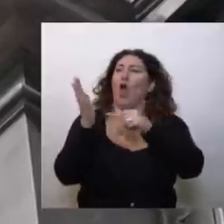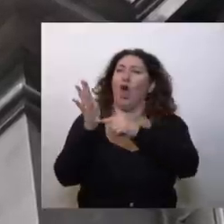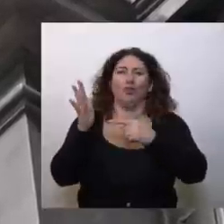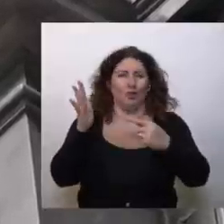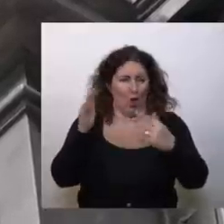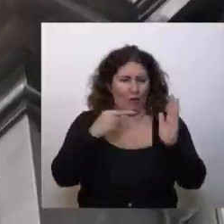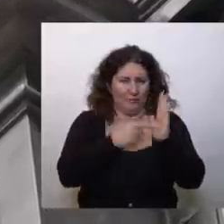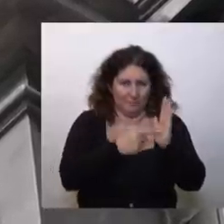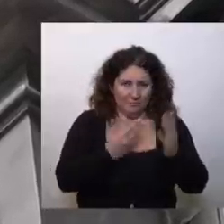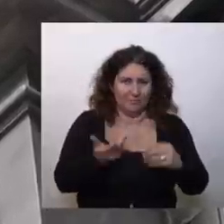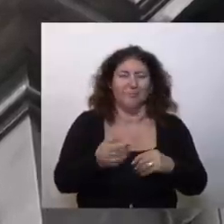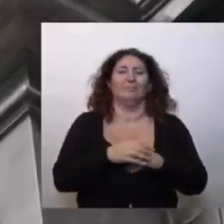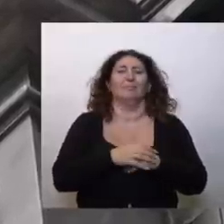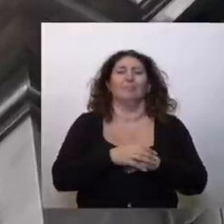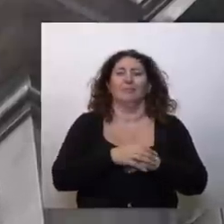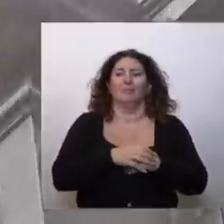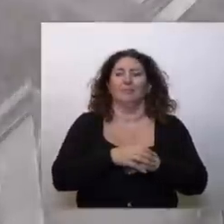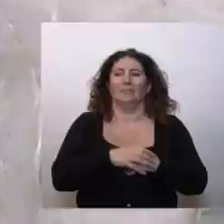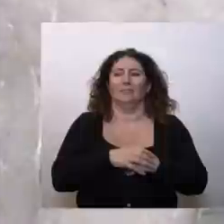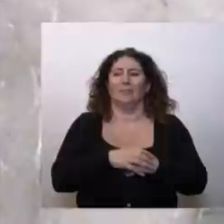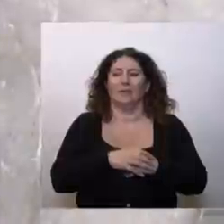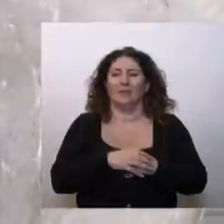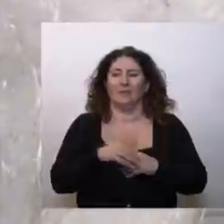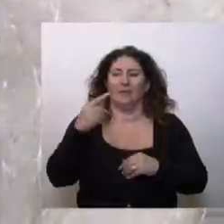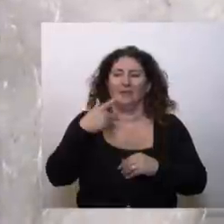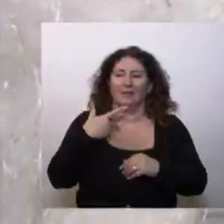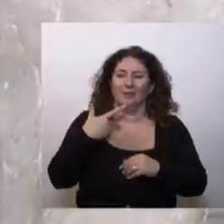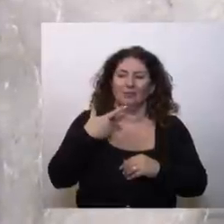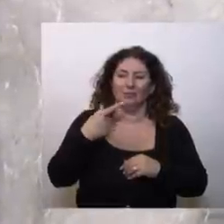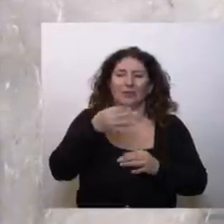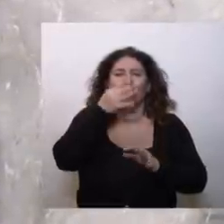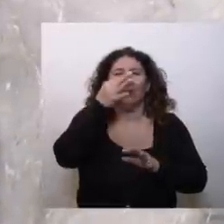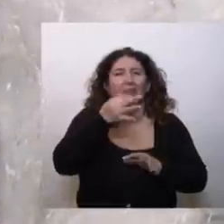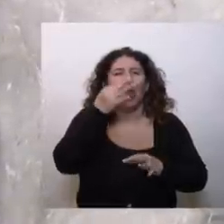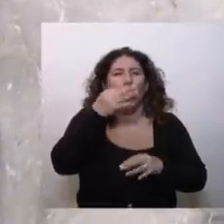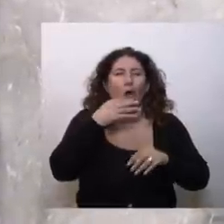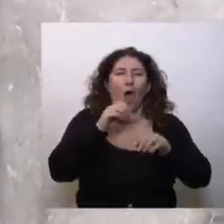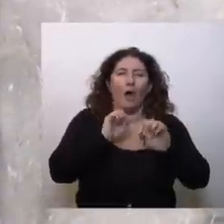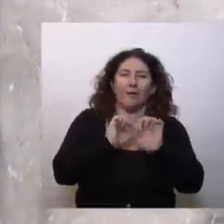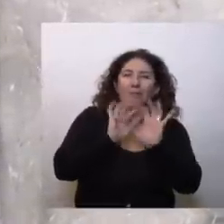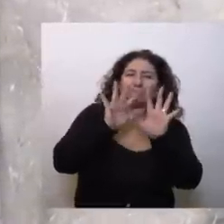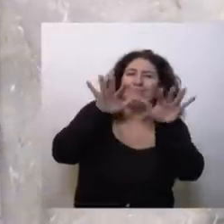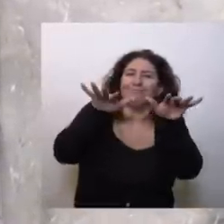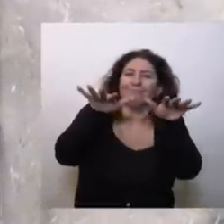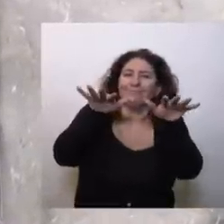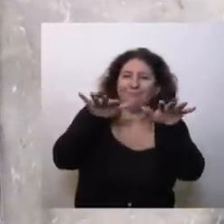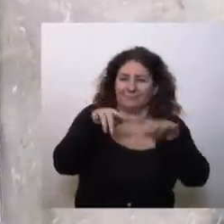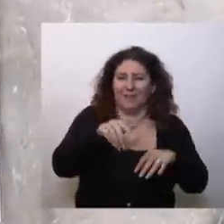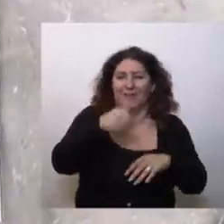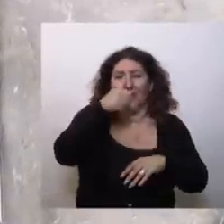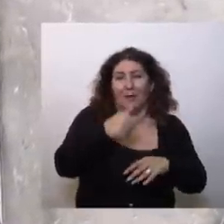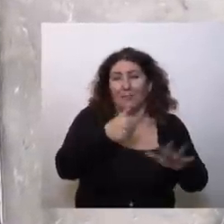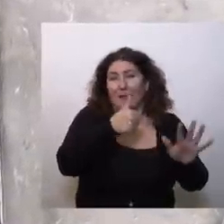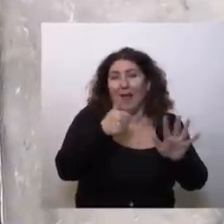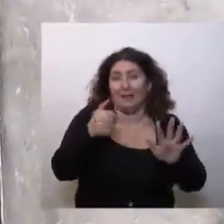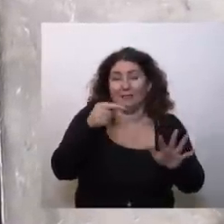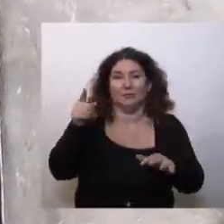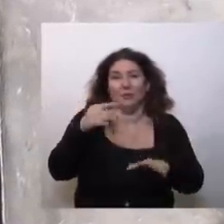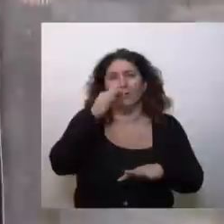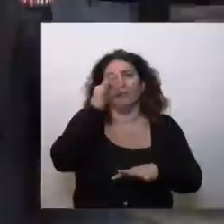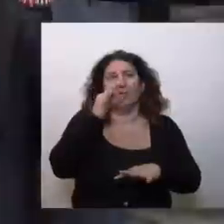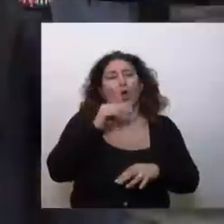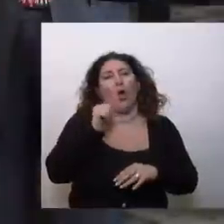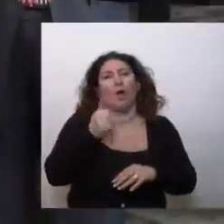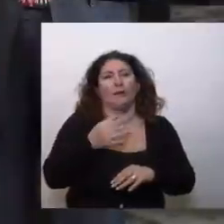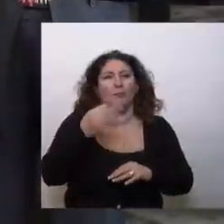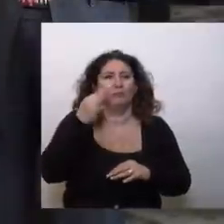su cui poggia la cupola, la passiflora, un fiore che sin dagli inizi del Seicento viene identificato come